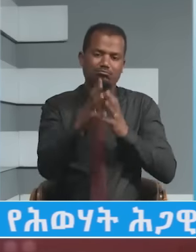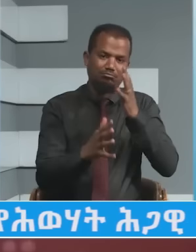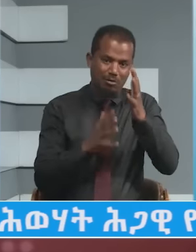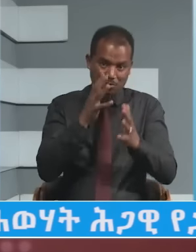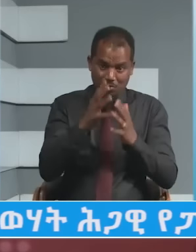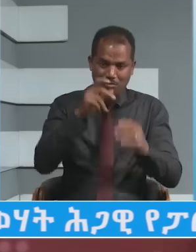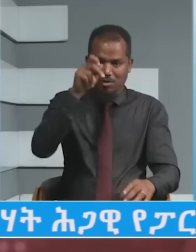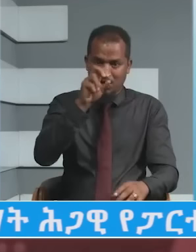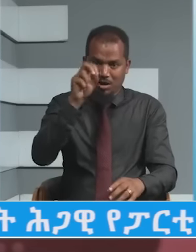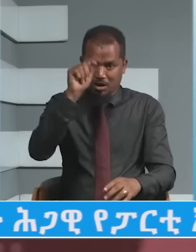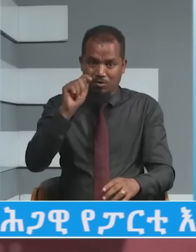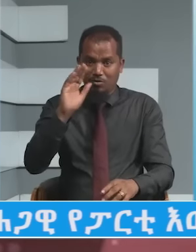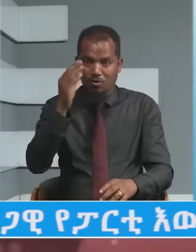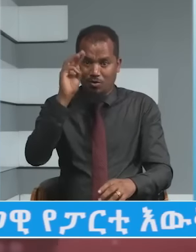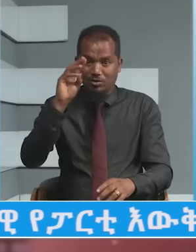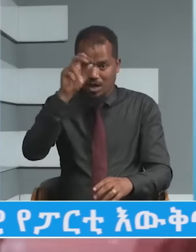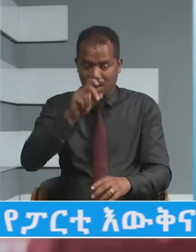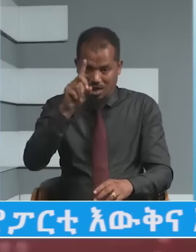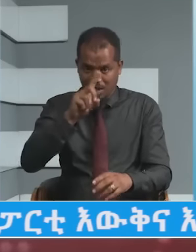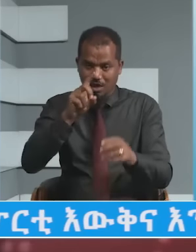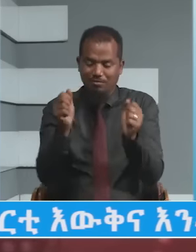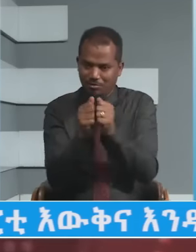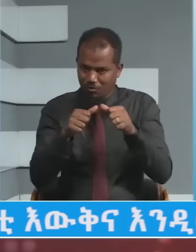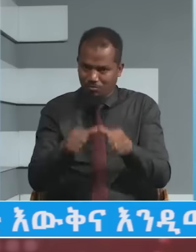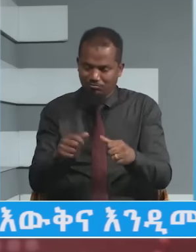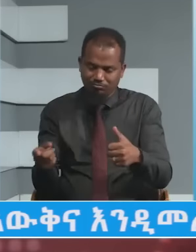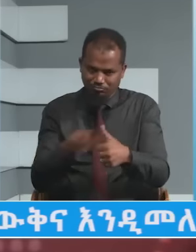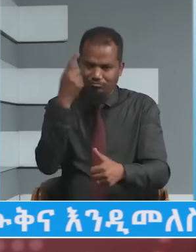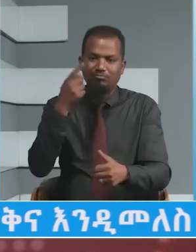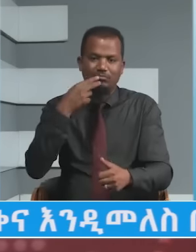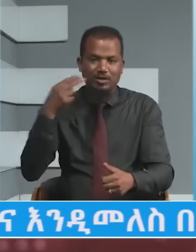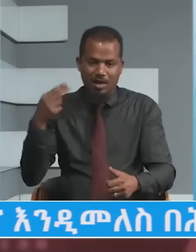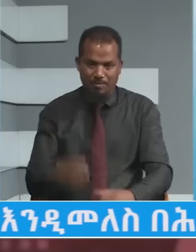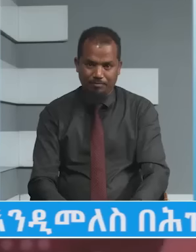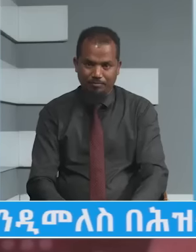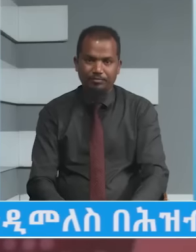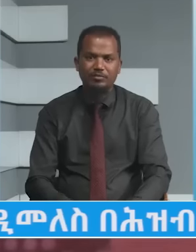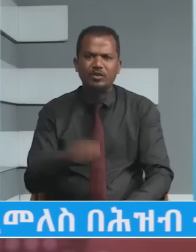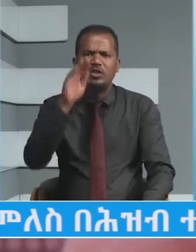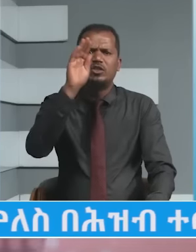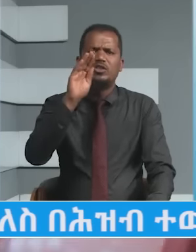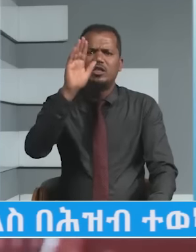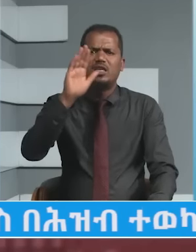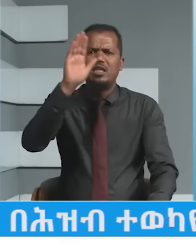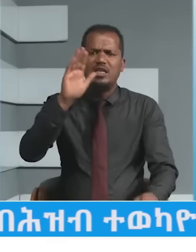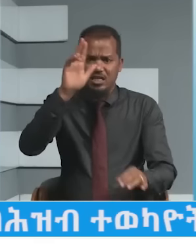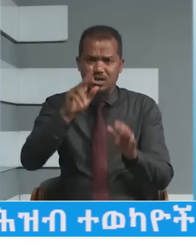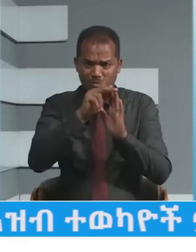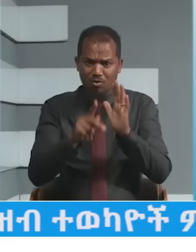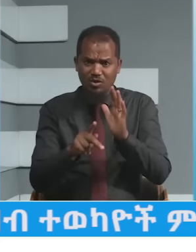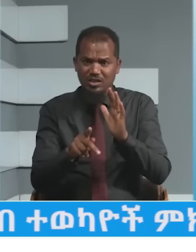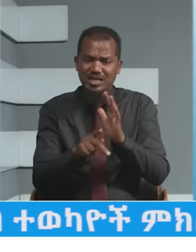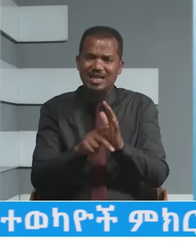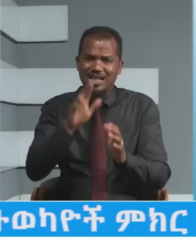ቋንቋው ዳዊት ጎሳዬ በጋራ አብረናችሁን ቆያለን። ወደ መጀመሪያው ዜና አለፍን። የሽግግር ፍትህ ፖሊሲ